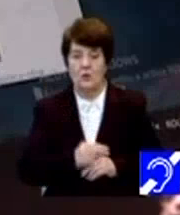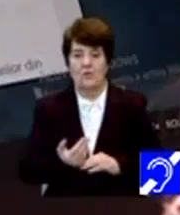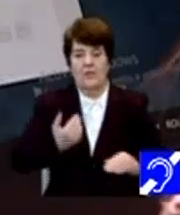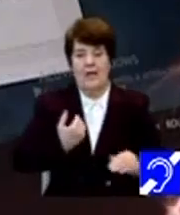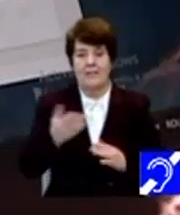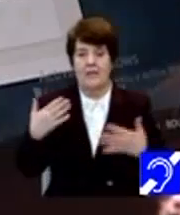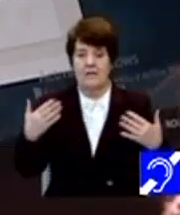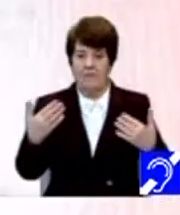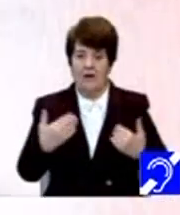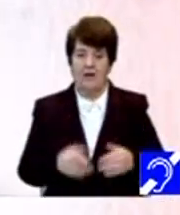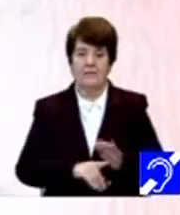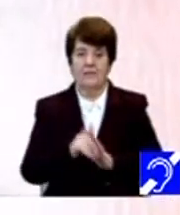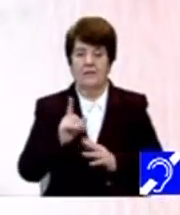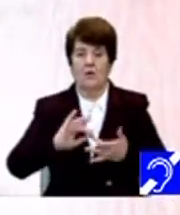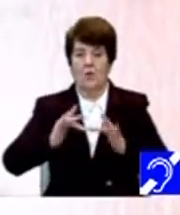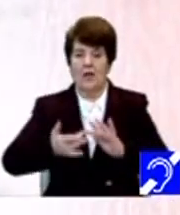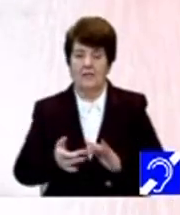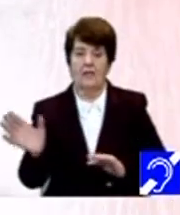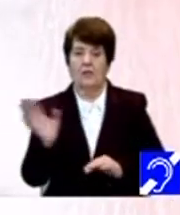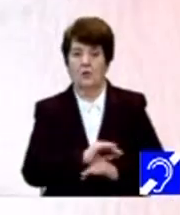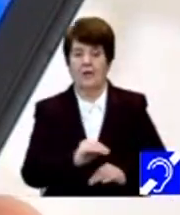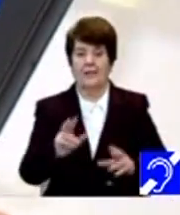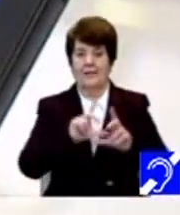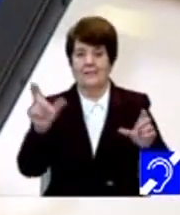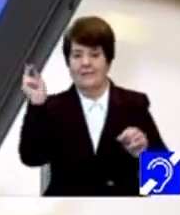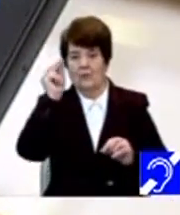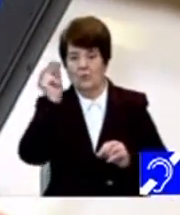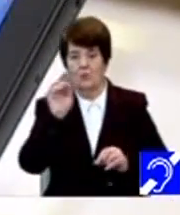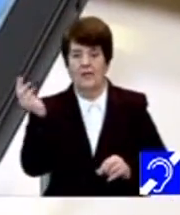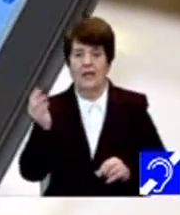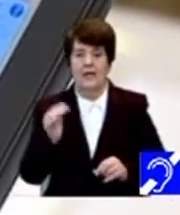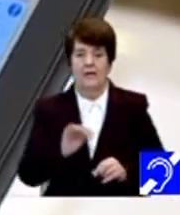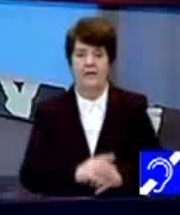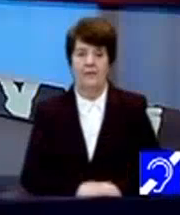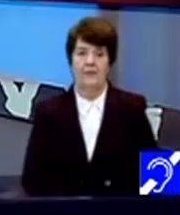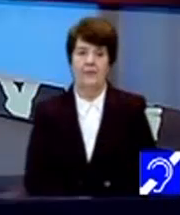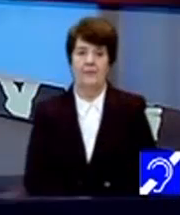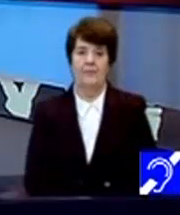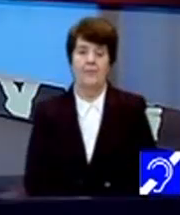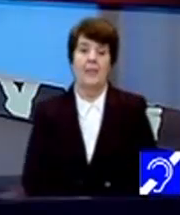studii de dinaintea vacanței de iarnă se va desfășura online în toate instituțiile de învățământ.